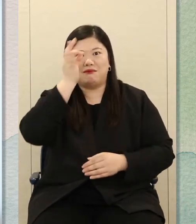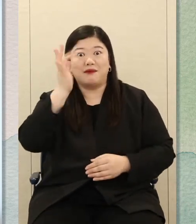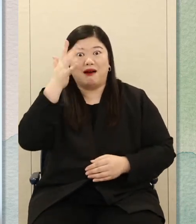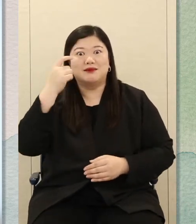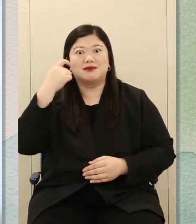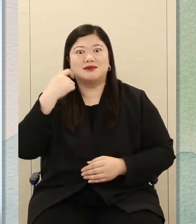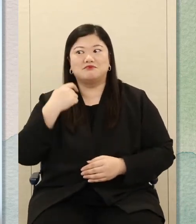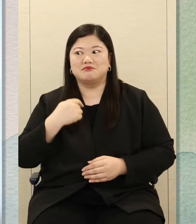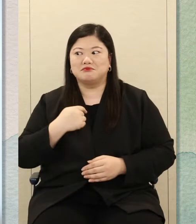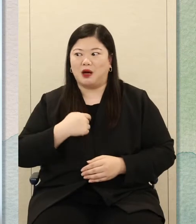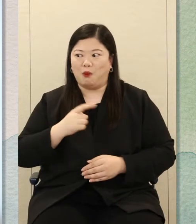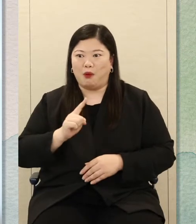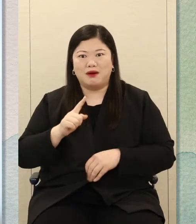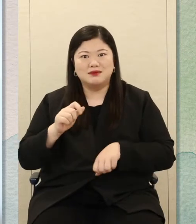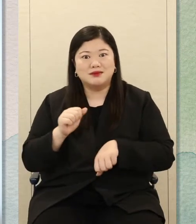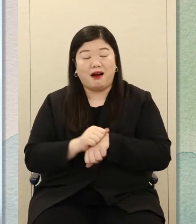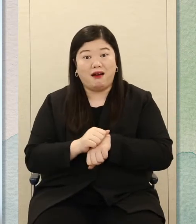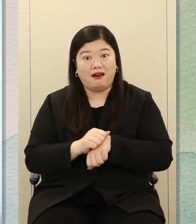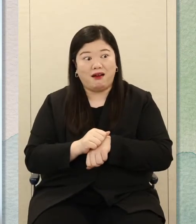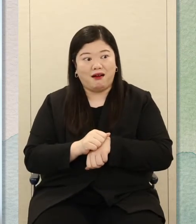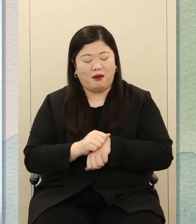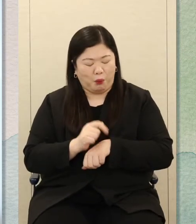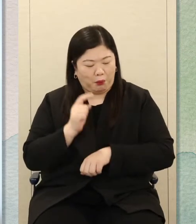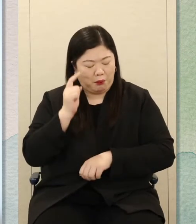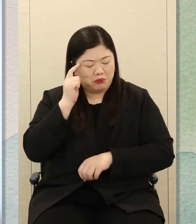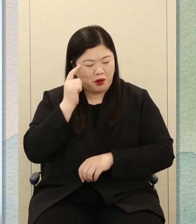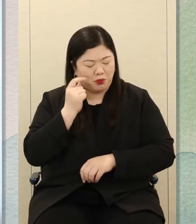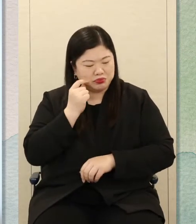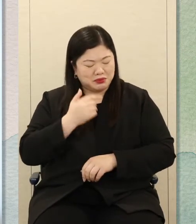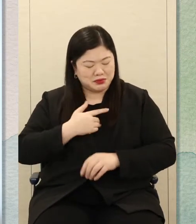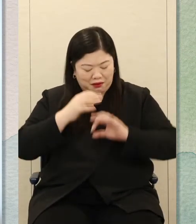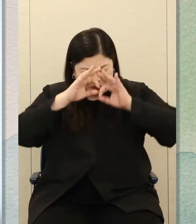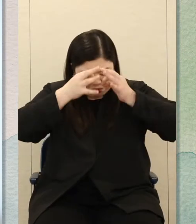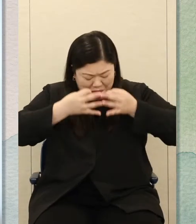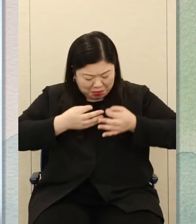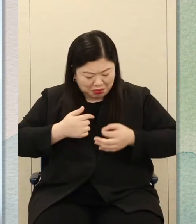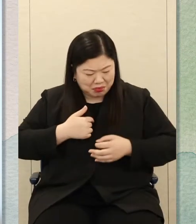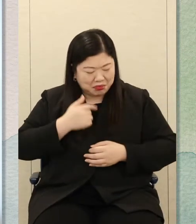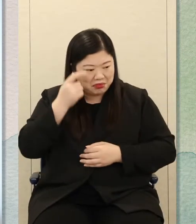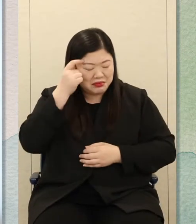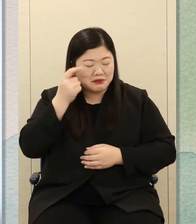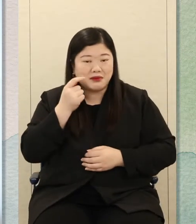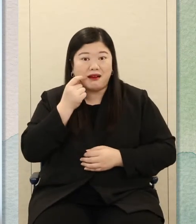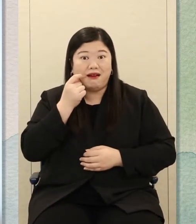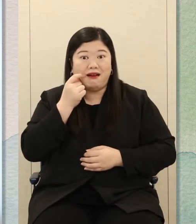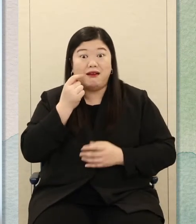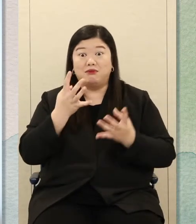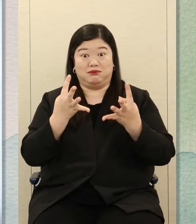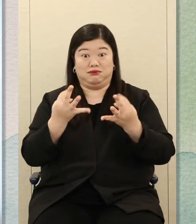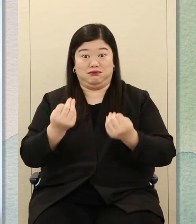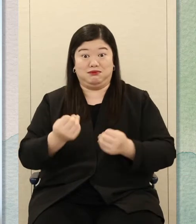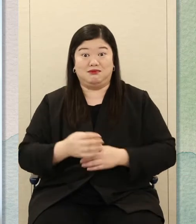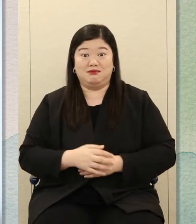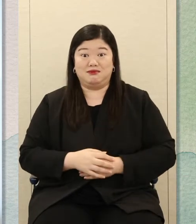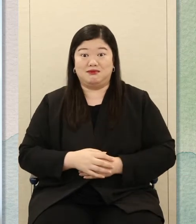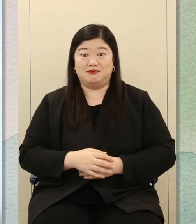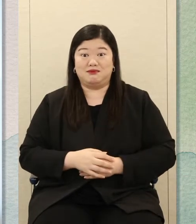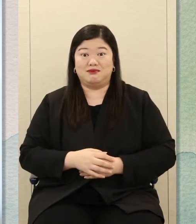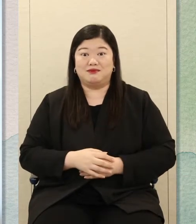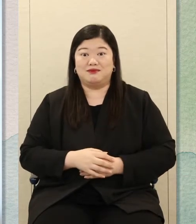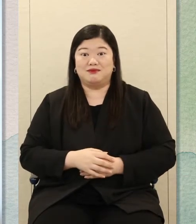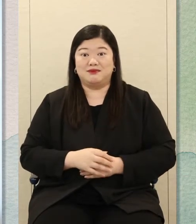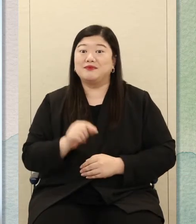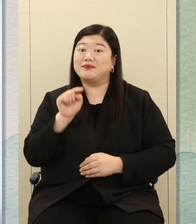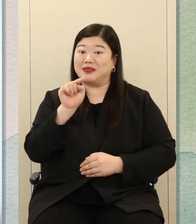이렇게 대단한 게 나한테 있었어? 내 말 맞아? 이런 생각이 들 때 있거든요. 예, 그게 바로